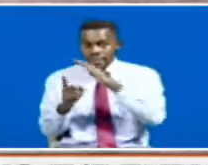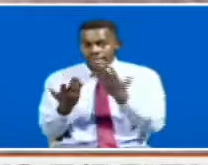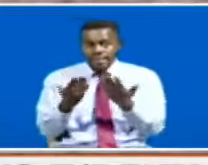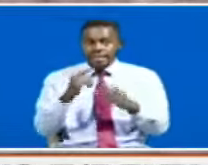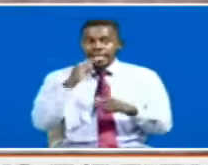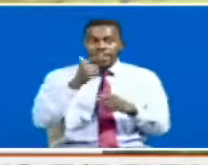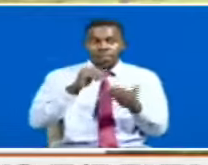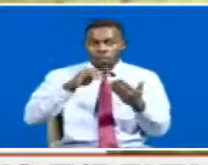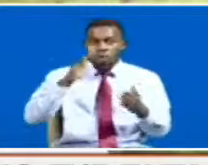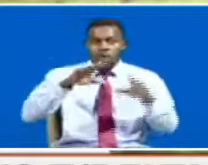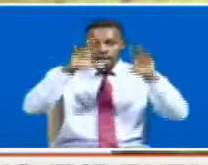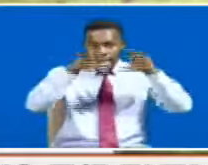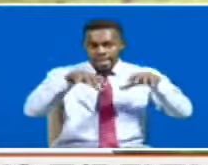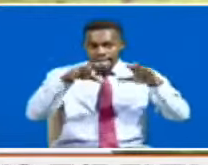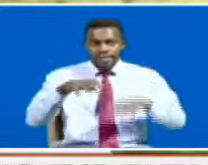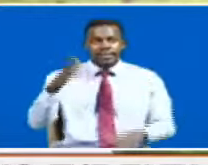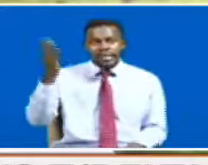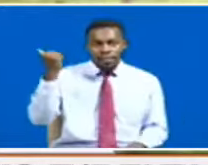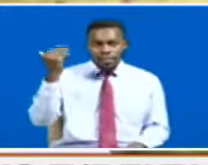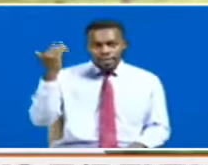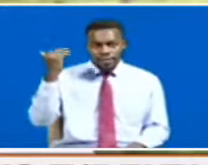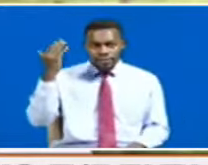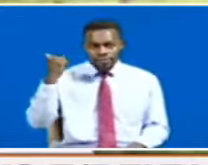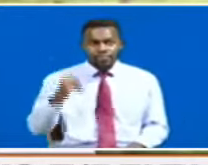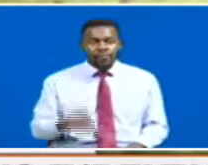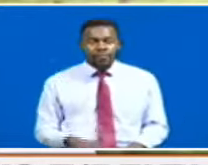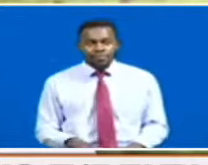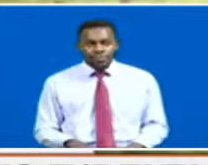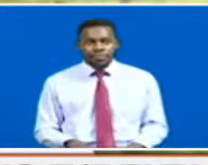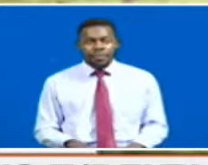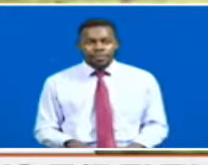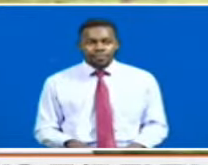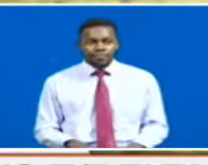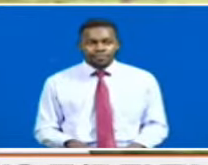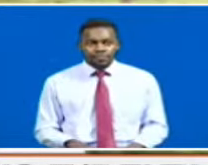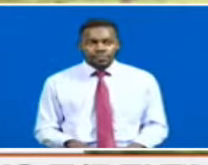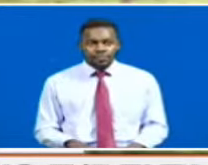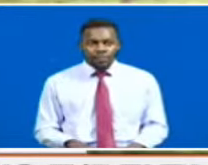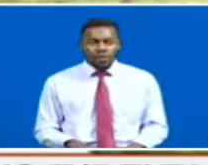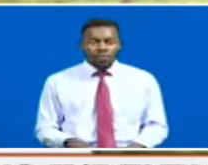Januari 18. Huku watu wamehama manyumba zao, wengine